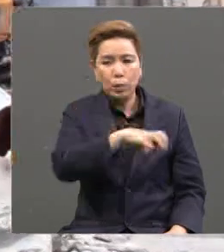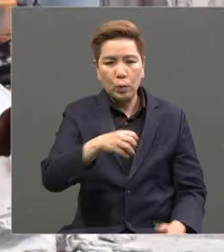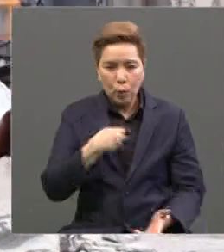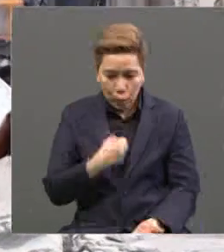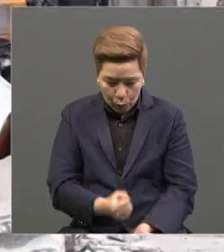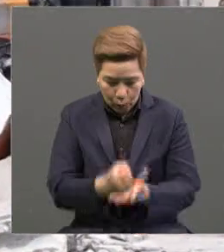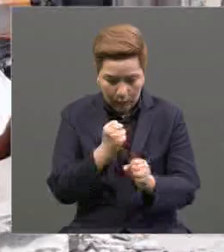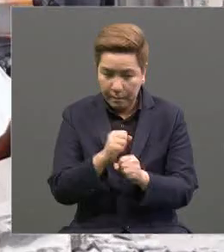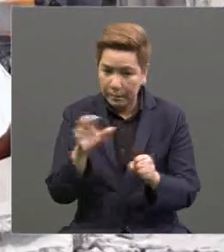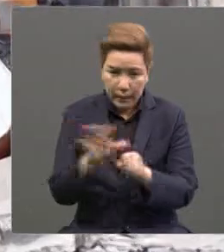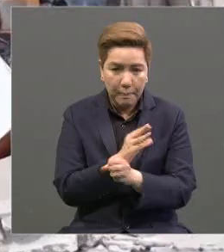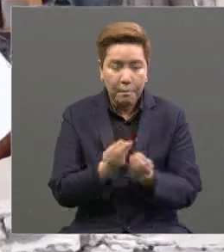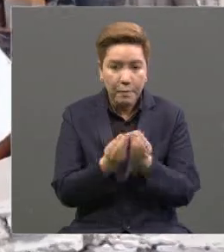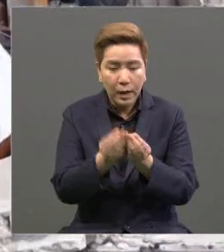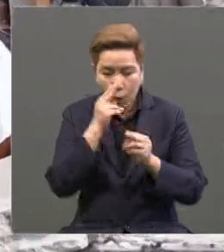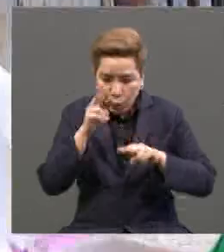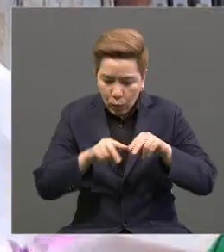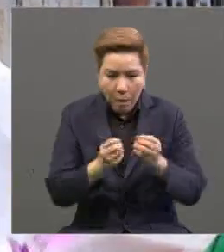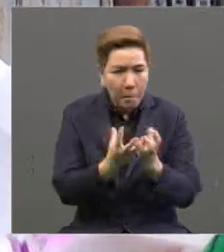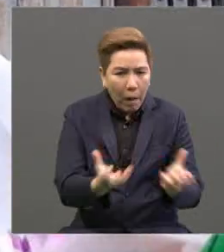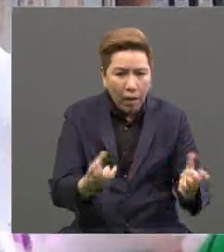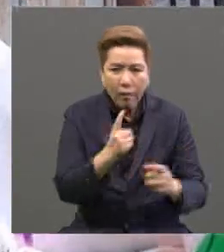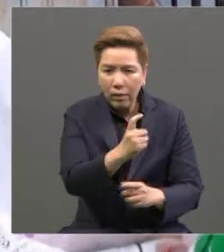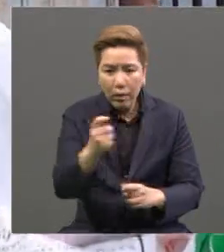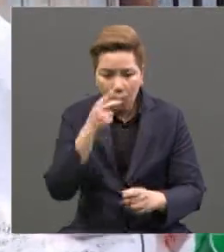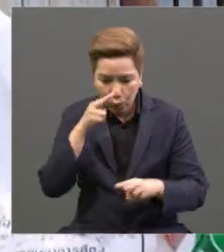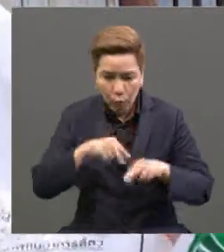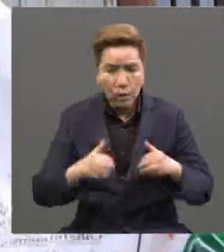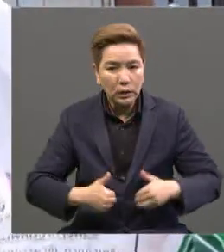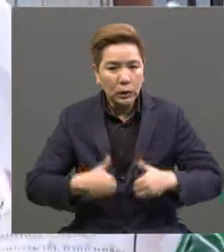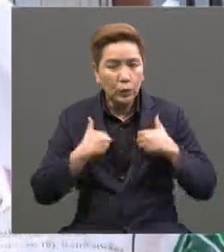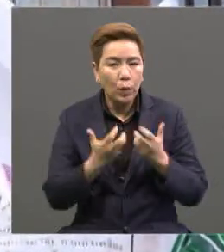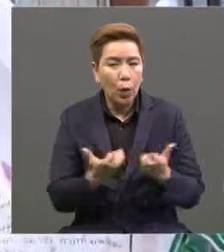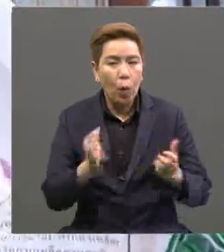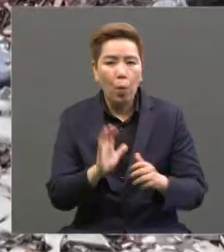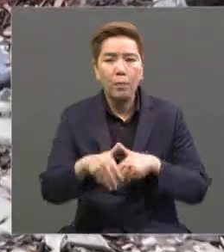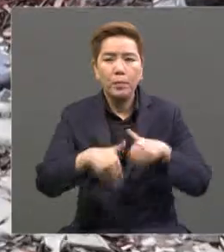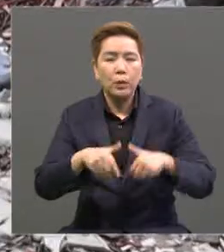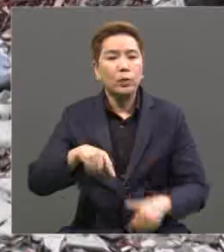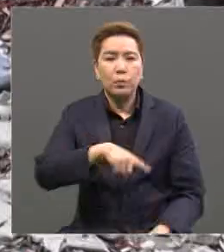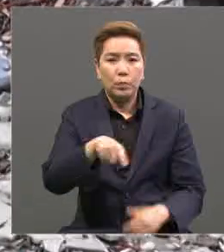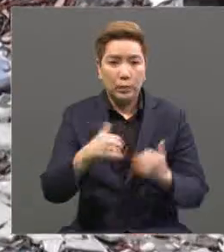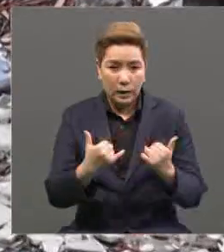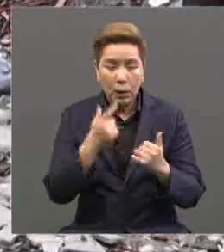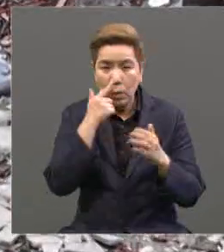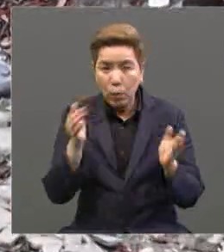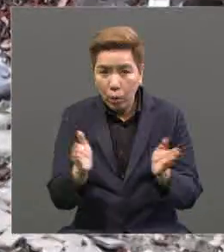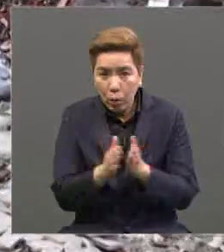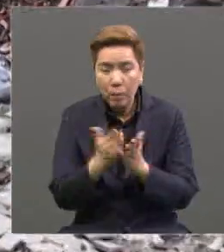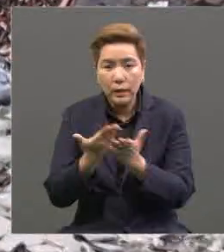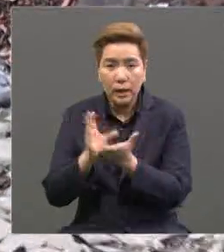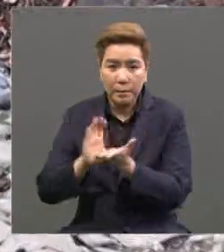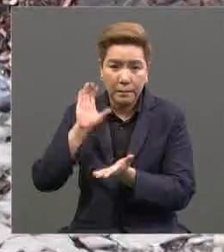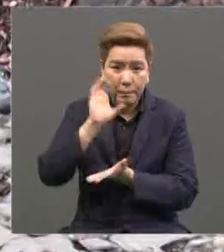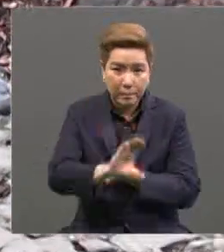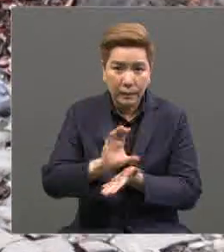เร่งดำเนินการอย่างเต็มที่เพื่อตรวจสอบแล้วก็สำรวจความเสียหายทั้งชีวิตแล้วก็ทรัพย์สินของพี่น้องประชาชนรวมทั้งทางด้านงบ